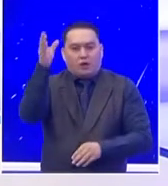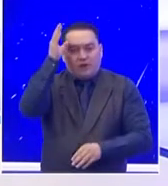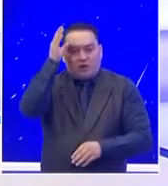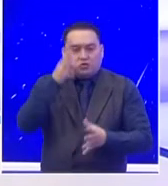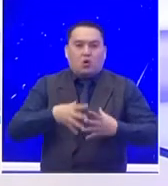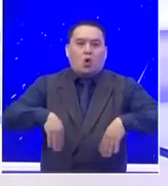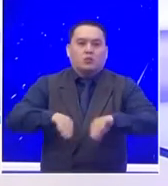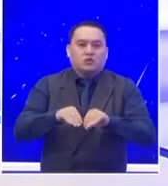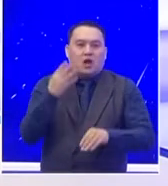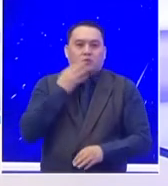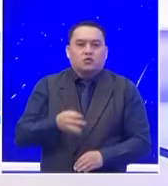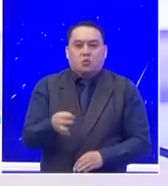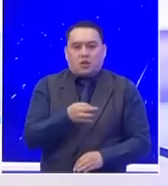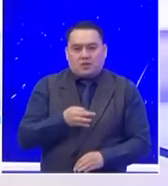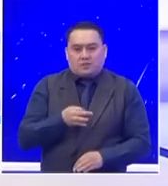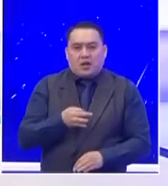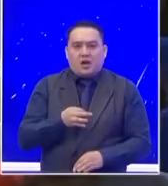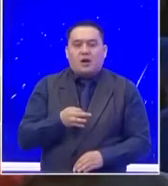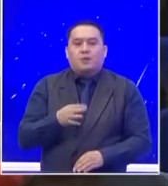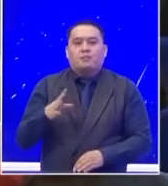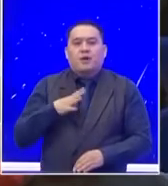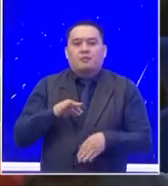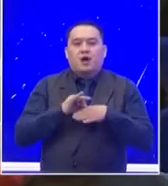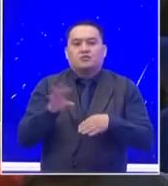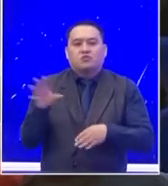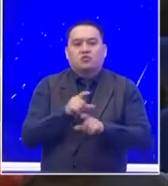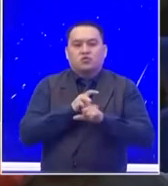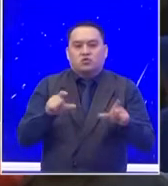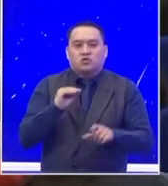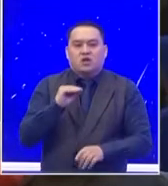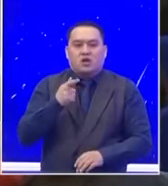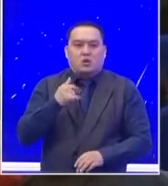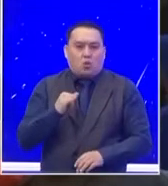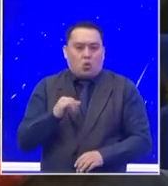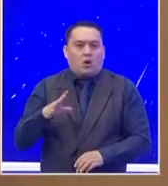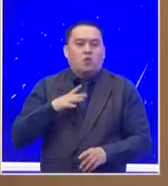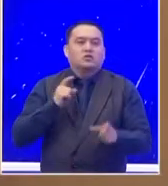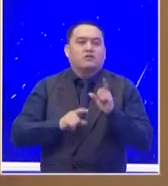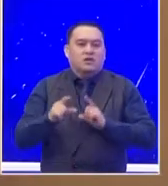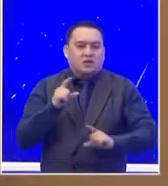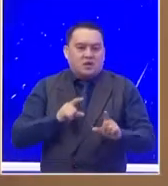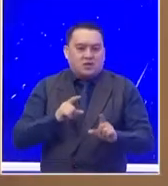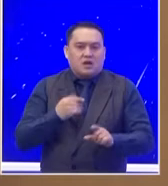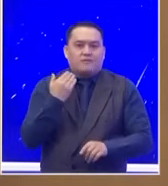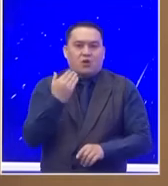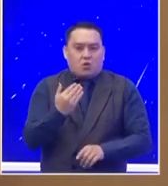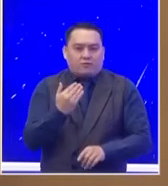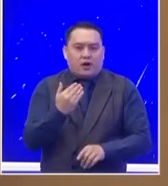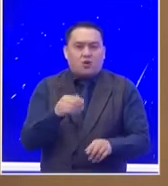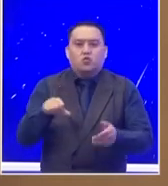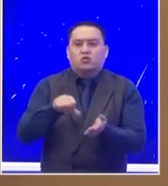научного сообщества Алматинской области. Она прошла в стенах ЖТСУского государственного университета имени Ильяса